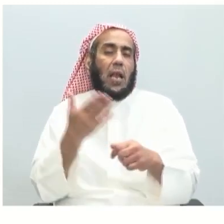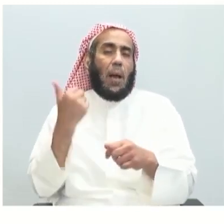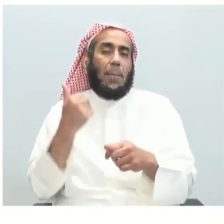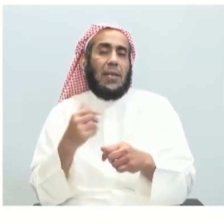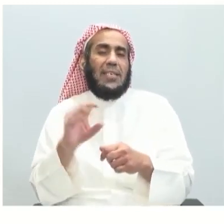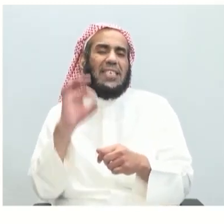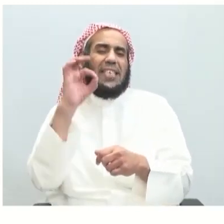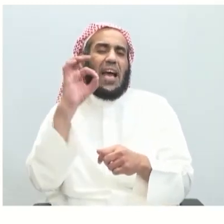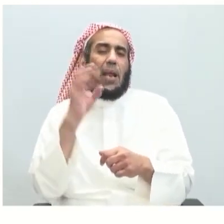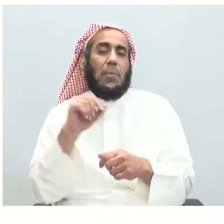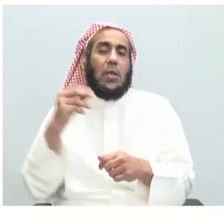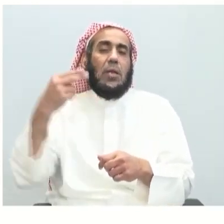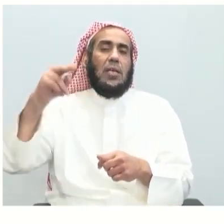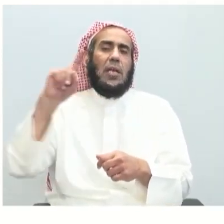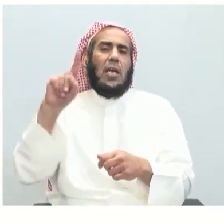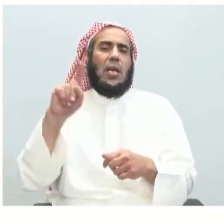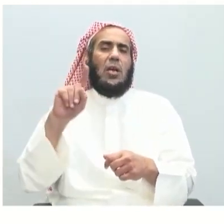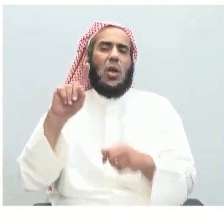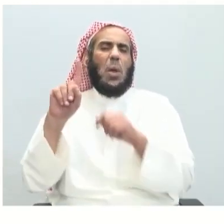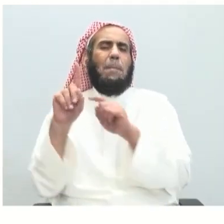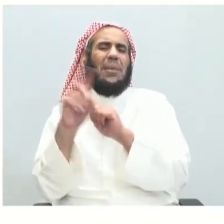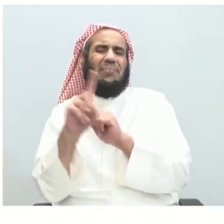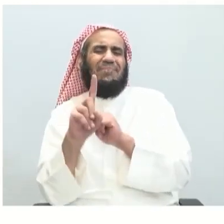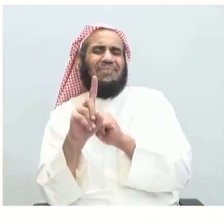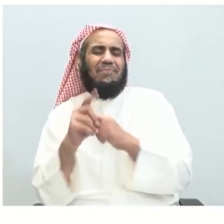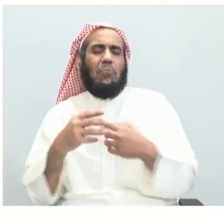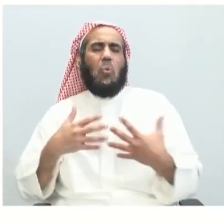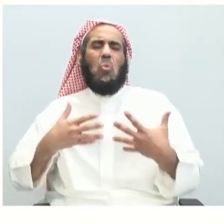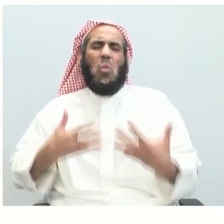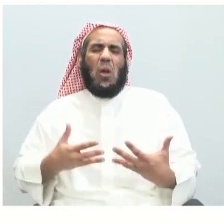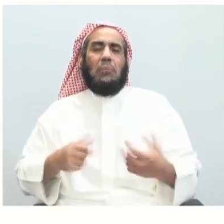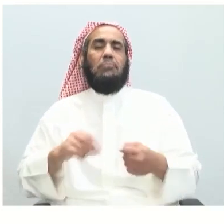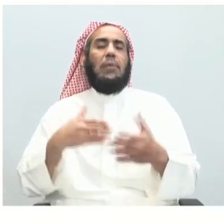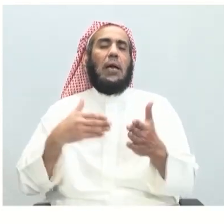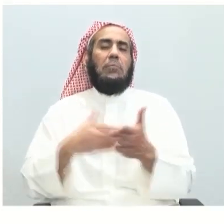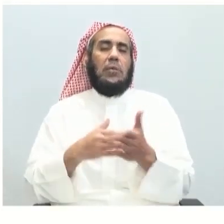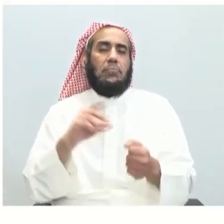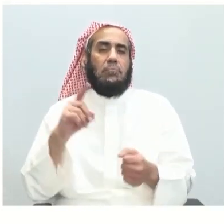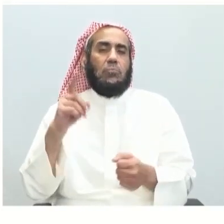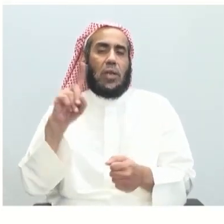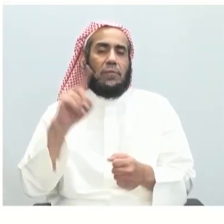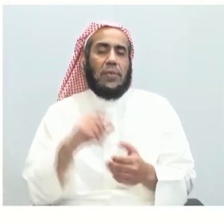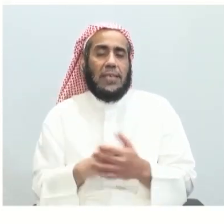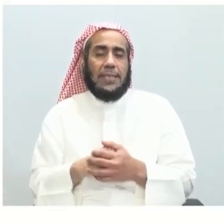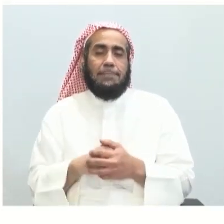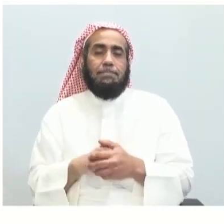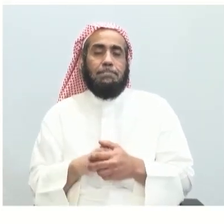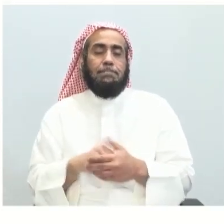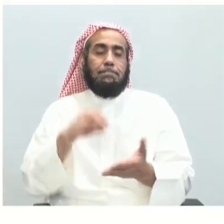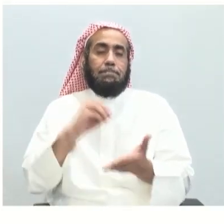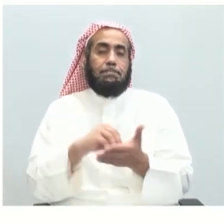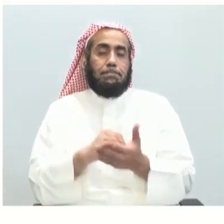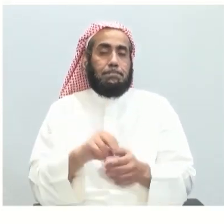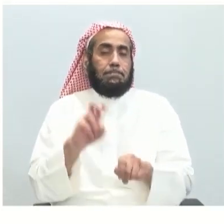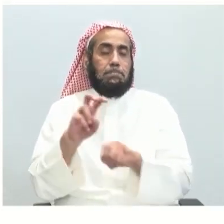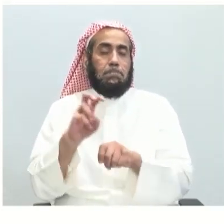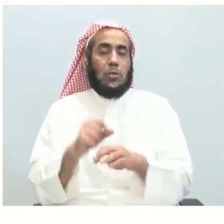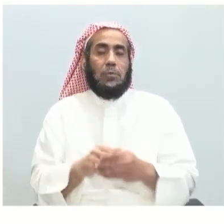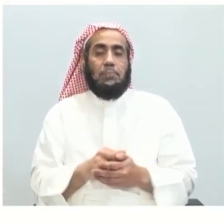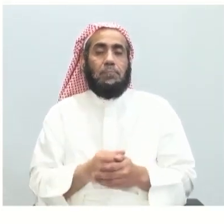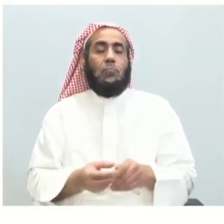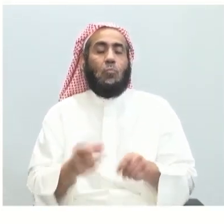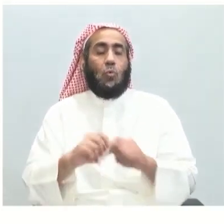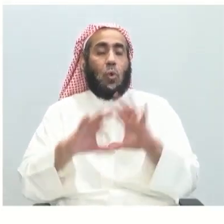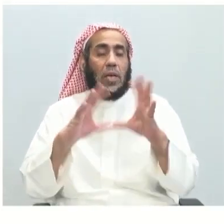قبلها ساكن مثل عبء مثل عبء هنا في الهمزه متطرفه في الهمزه المتطرفه موضعها وقاعدتها